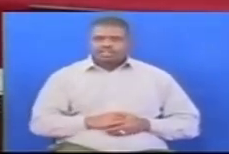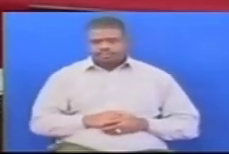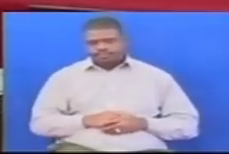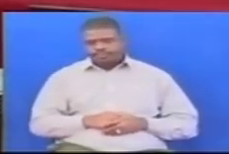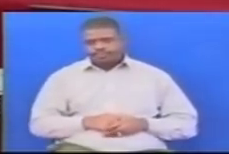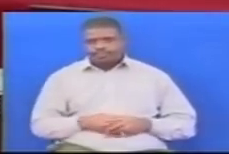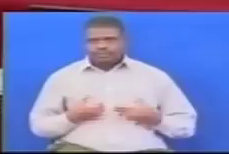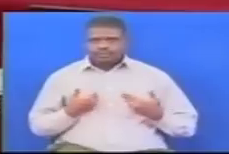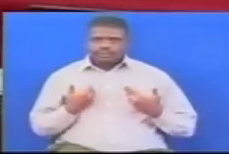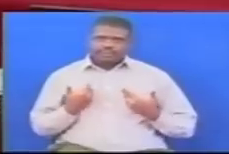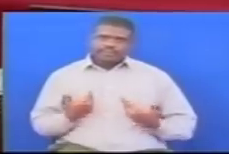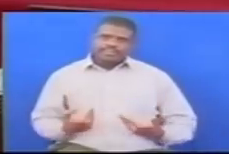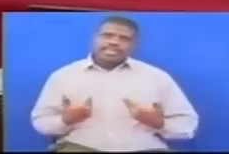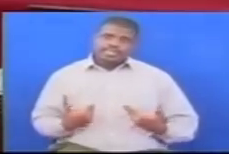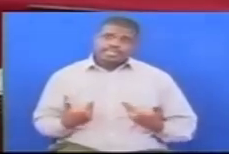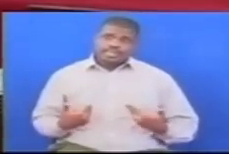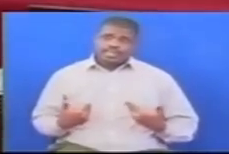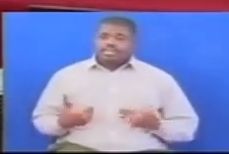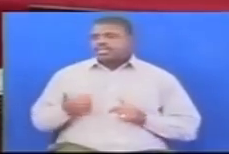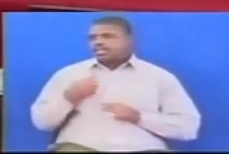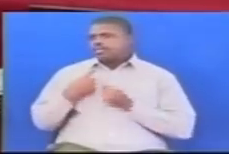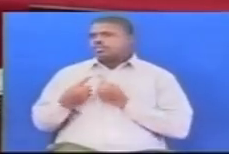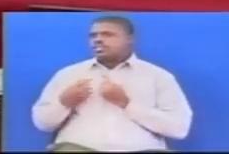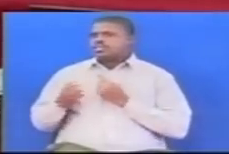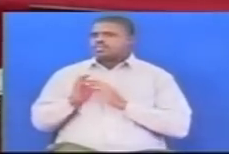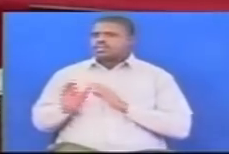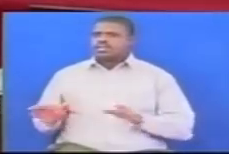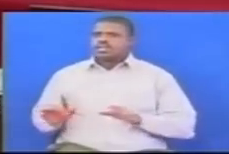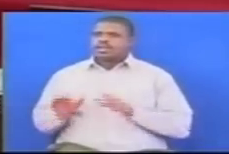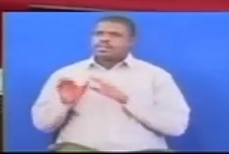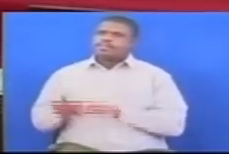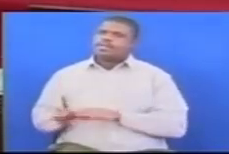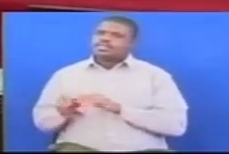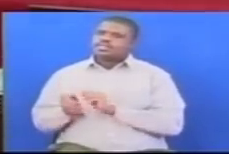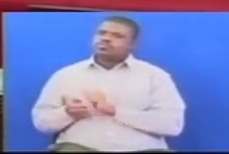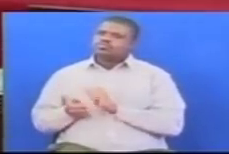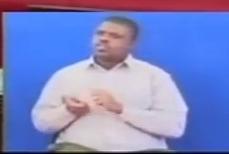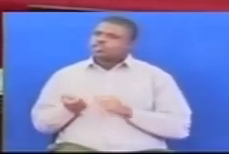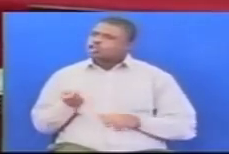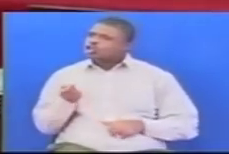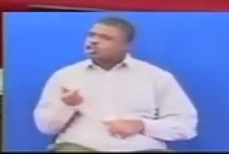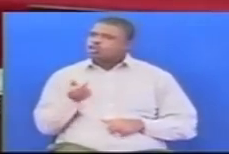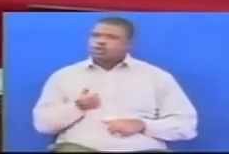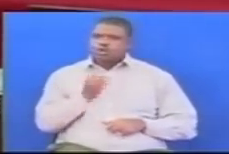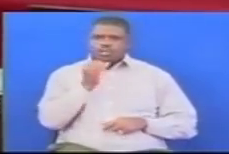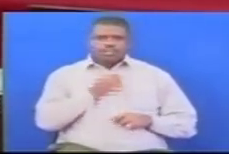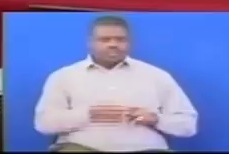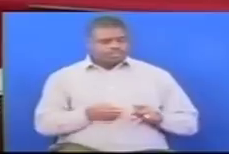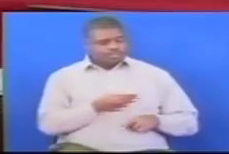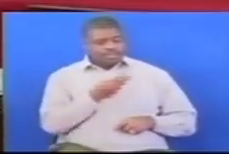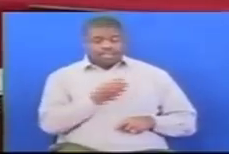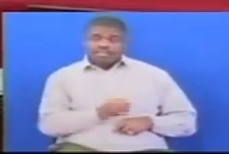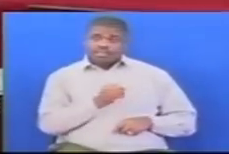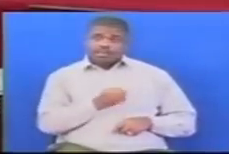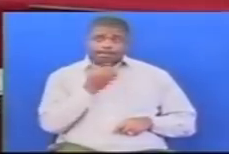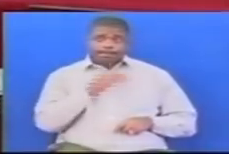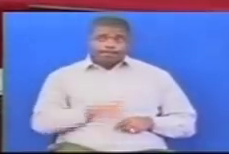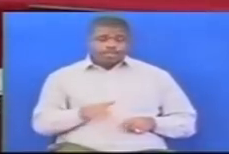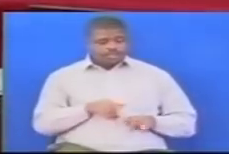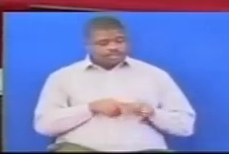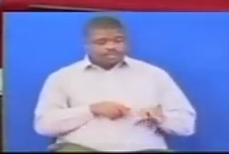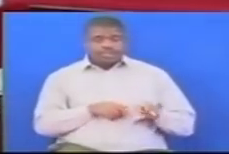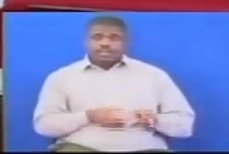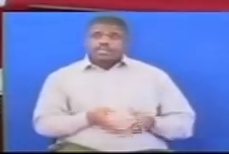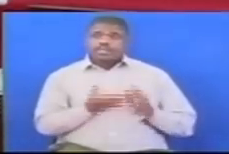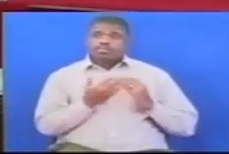sasa hivi kama nilivyosema kwamba imebaki kitu kidogo sana, kwamba 30% ili maji haya yaweze